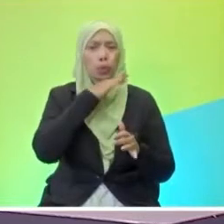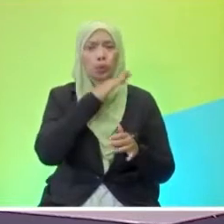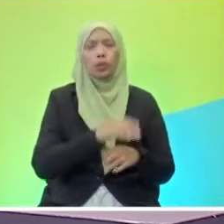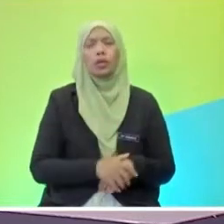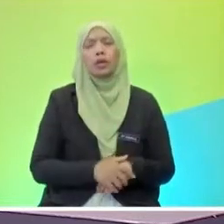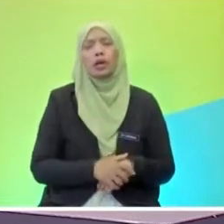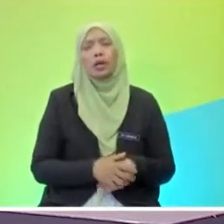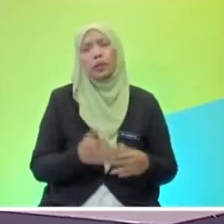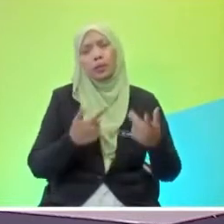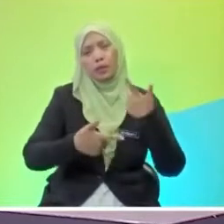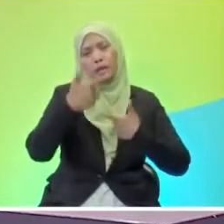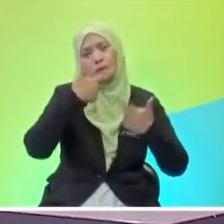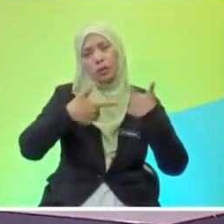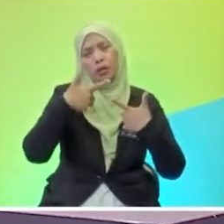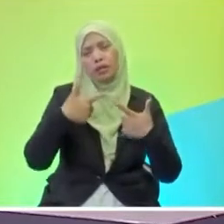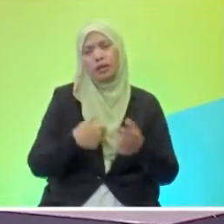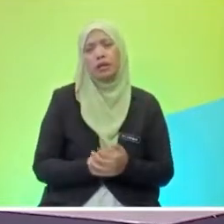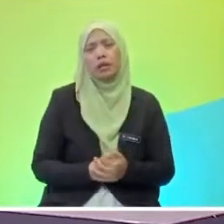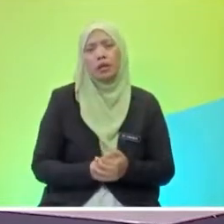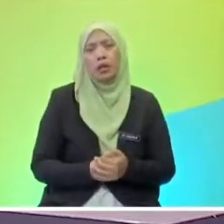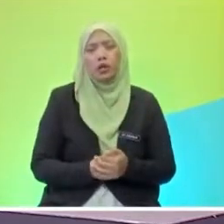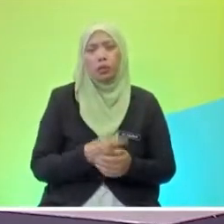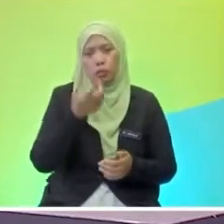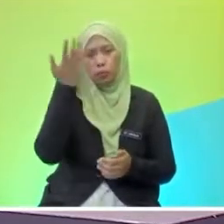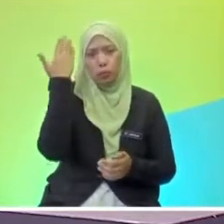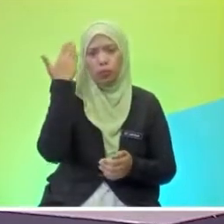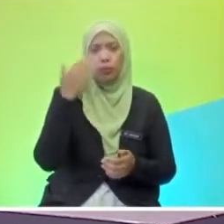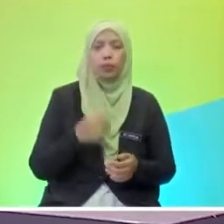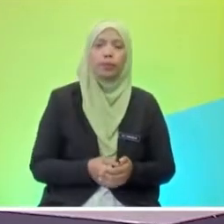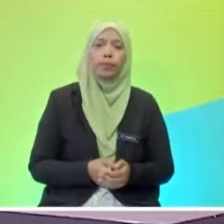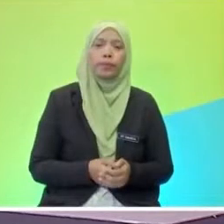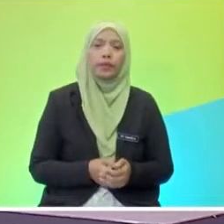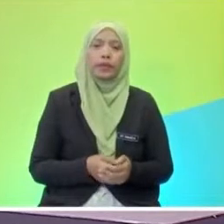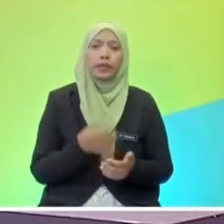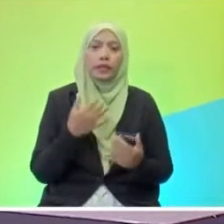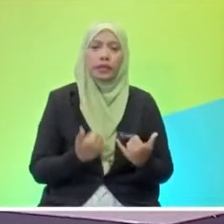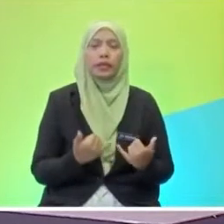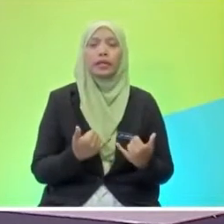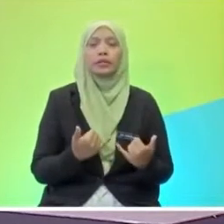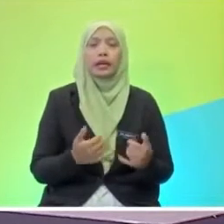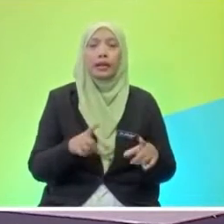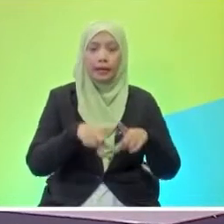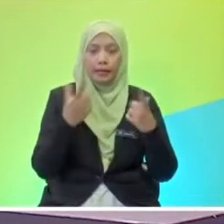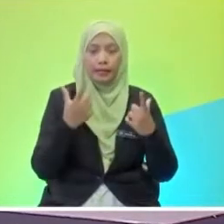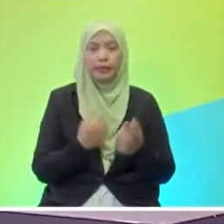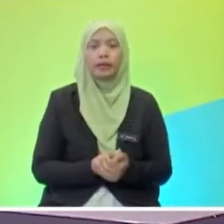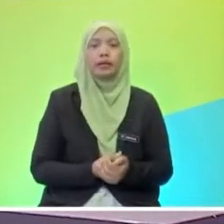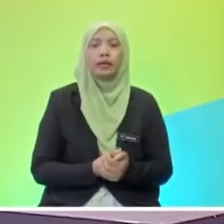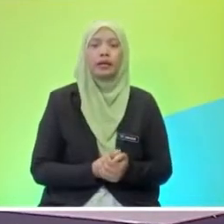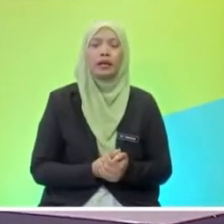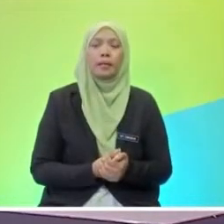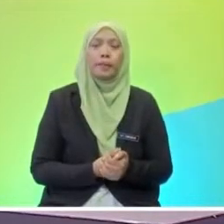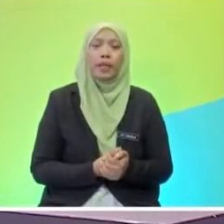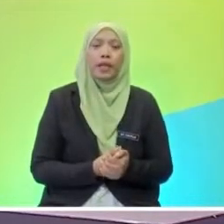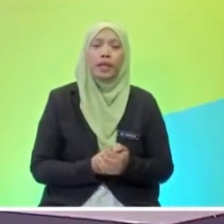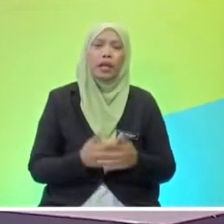tutup pelancongan yang menarik kan semua bulu-bumbu melancong sekarang oke pelancongan akan menjadi lemah lah